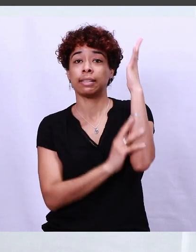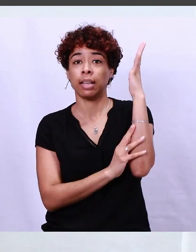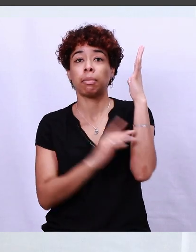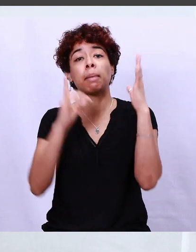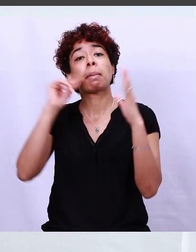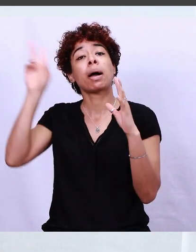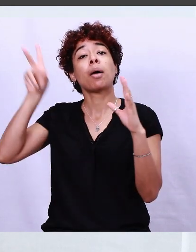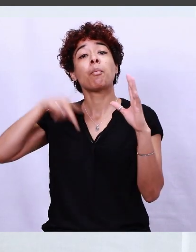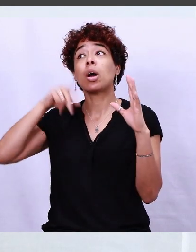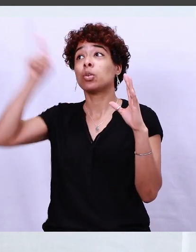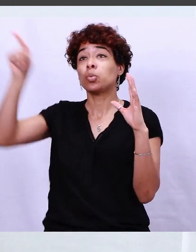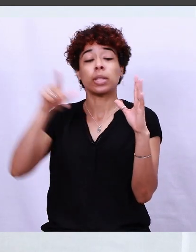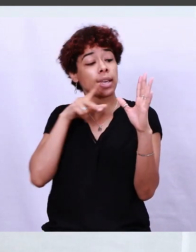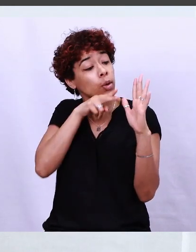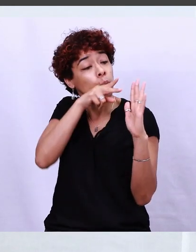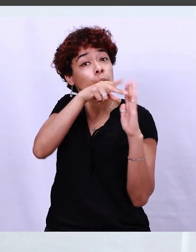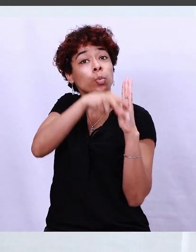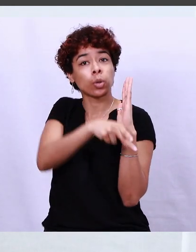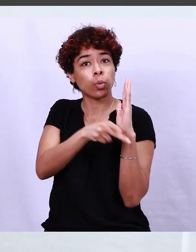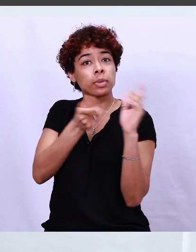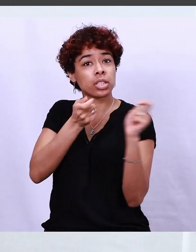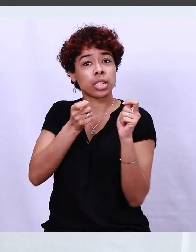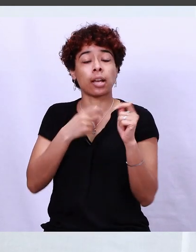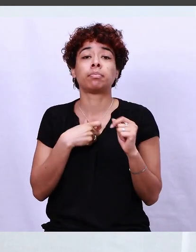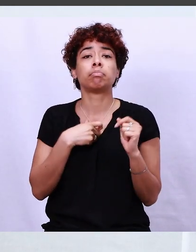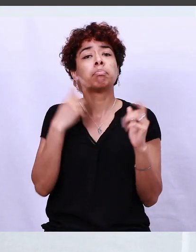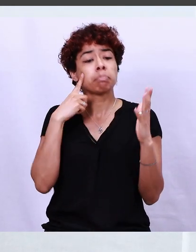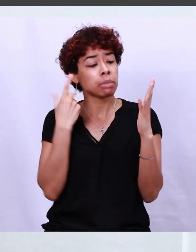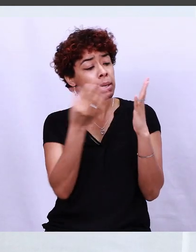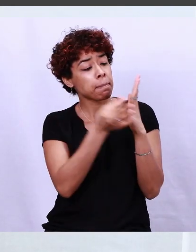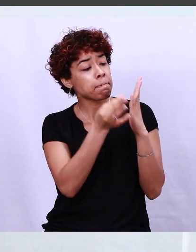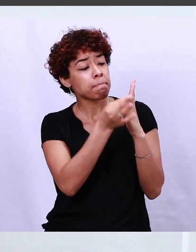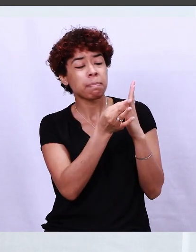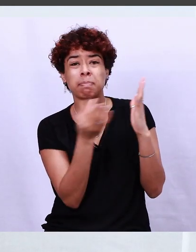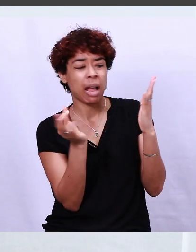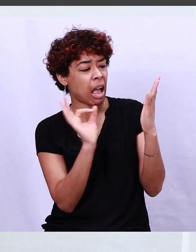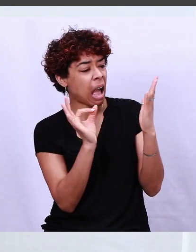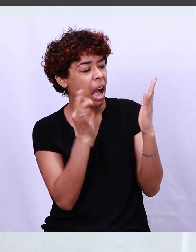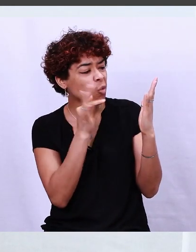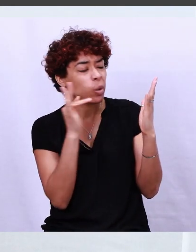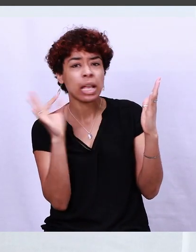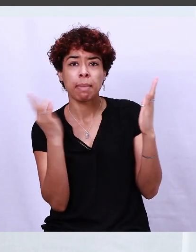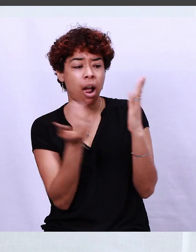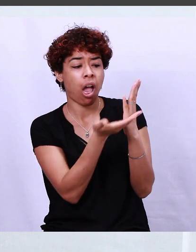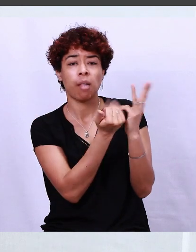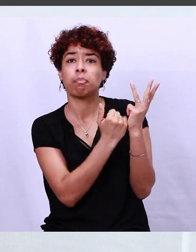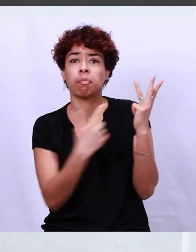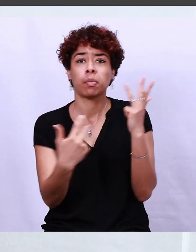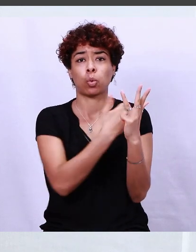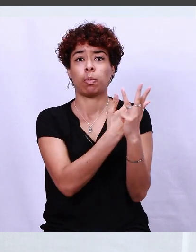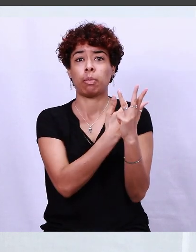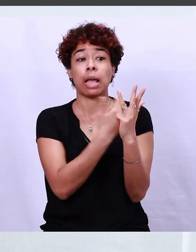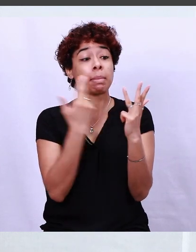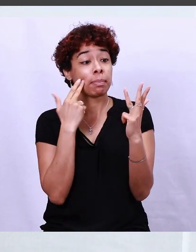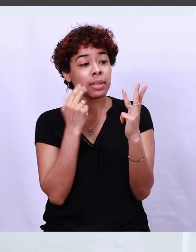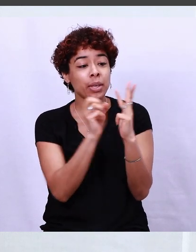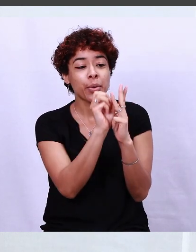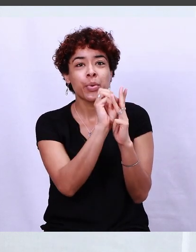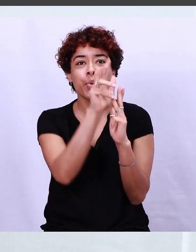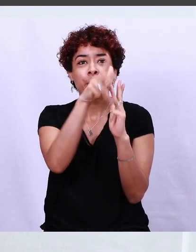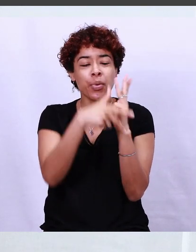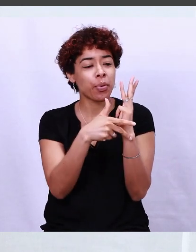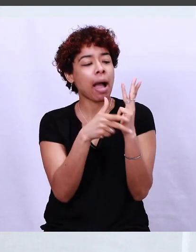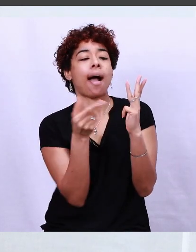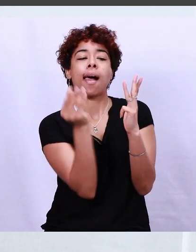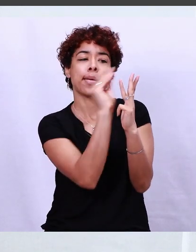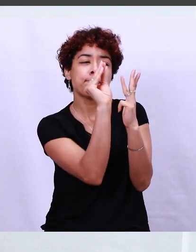vigneron. Tout sarment qui est en moi et qui ne porte pas de fruit, il le retranche, et tout sarment qui porte du fruit, il l'émonde, afin